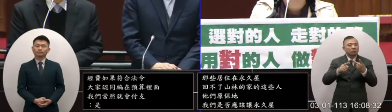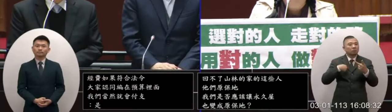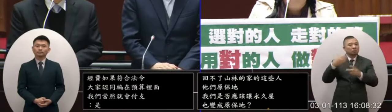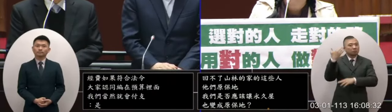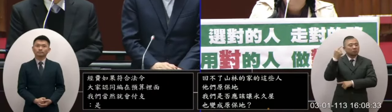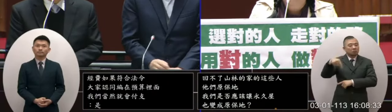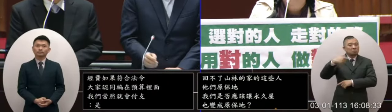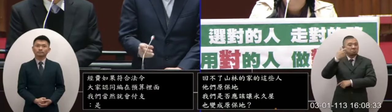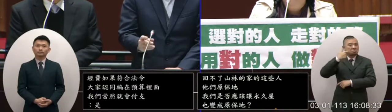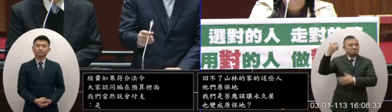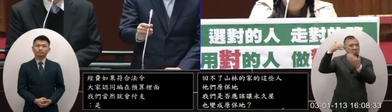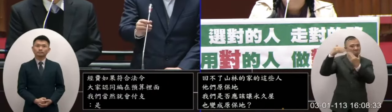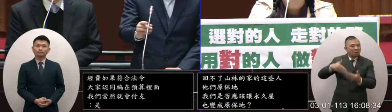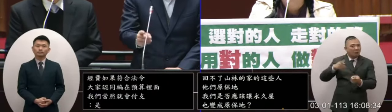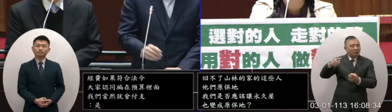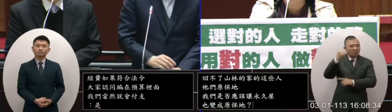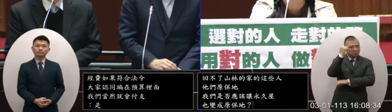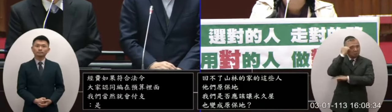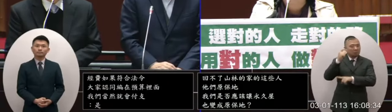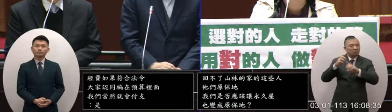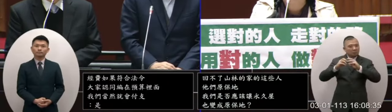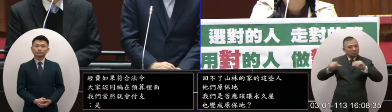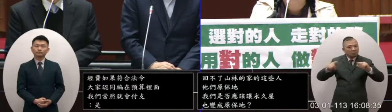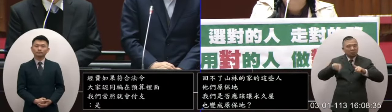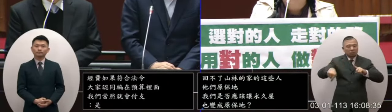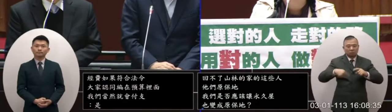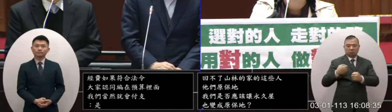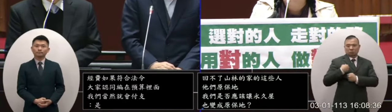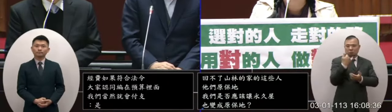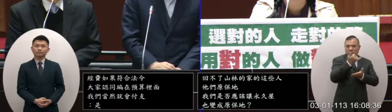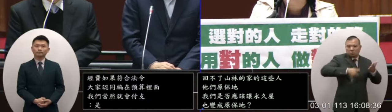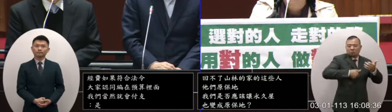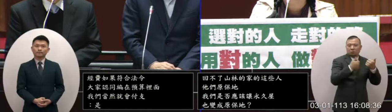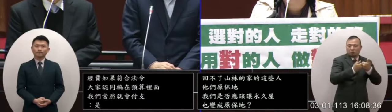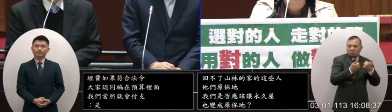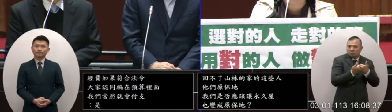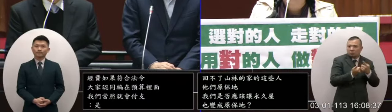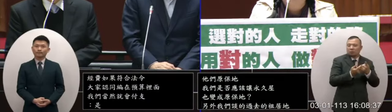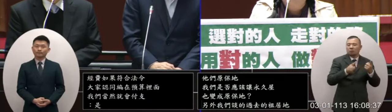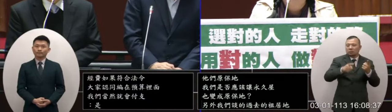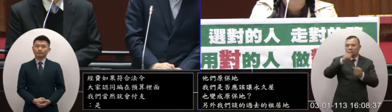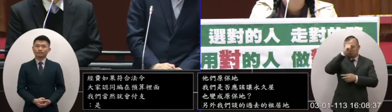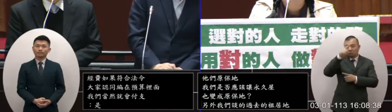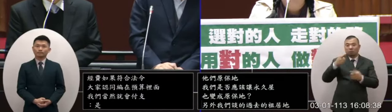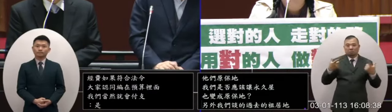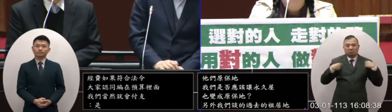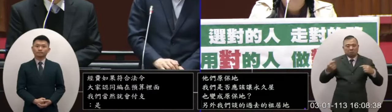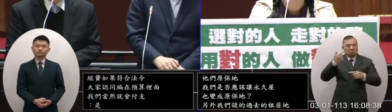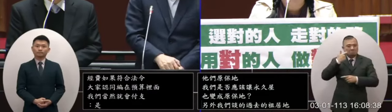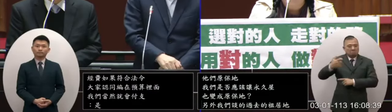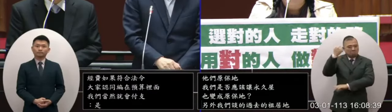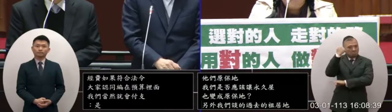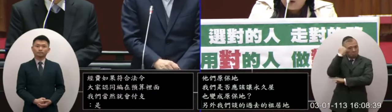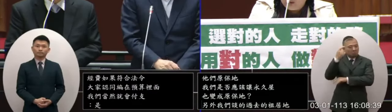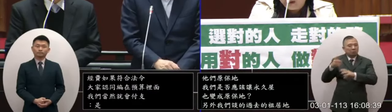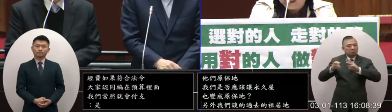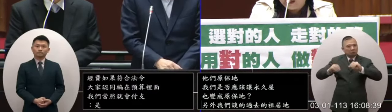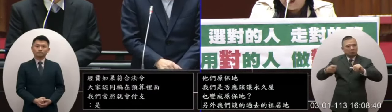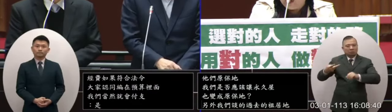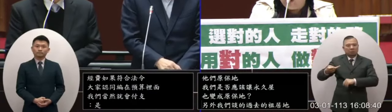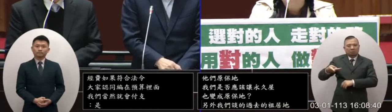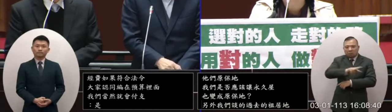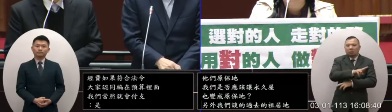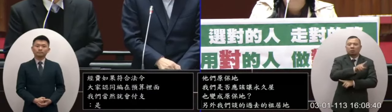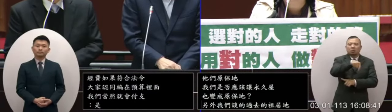保署手上，在退辅会手上，我们也在等待这部法，让我们的祖居地可以回来变成原保地。又或